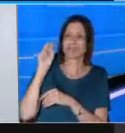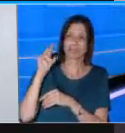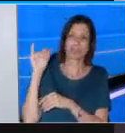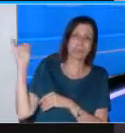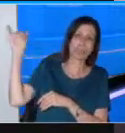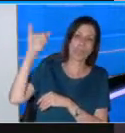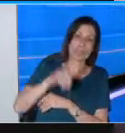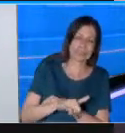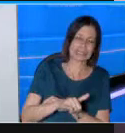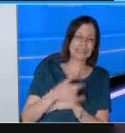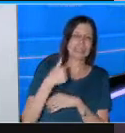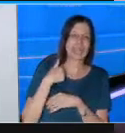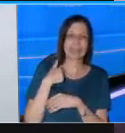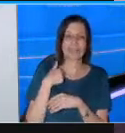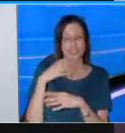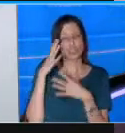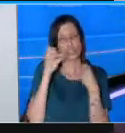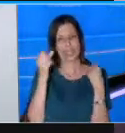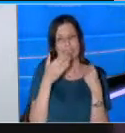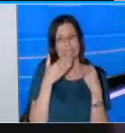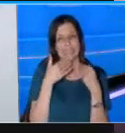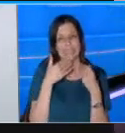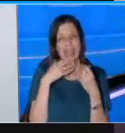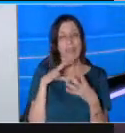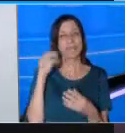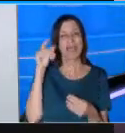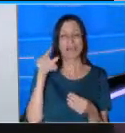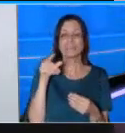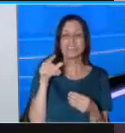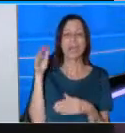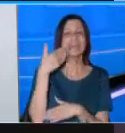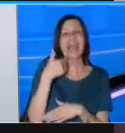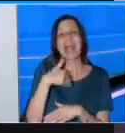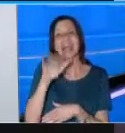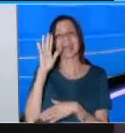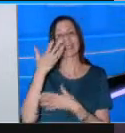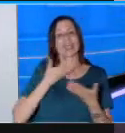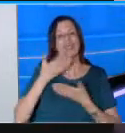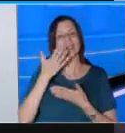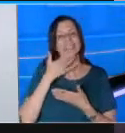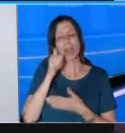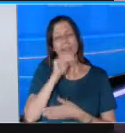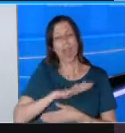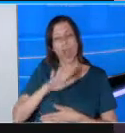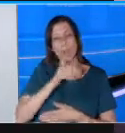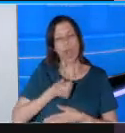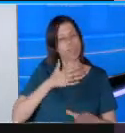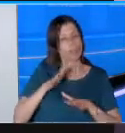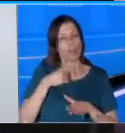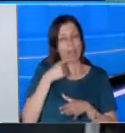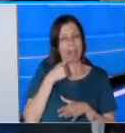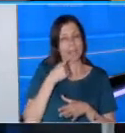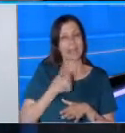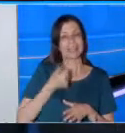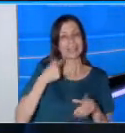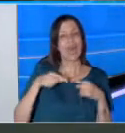מגיע מצ'כיה, אני השגריר של ישראל בפראג, וזו המדינה הכי ידידותית לישראל באירופה. ראש הממשלה נתניהו אמר את זה היום לשר חוץ